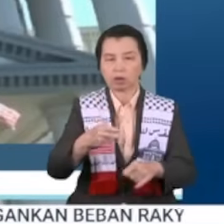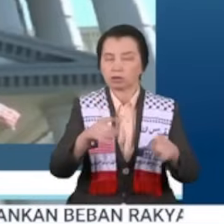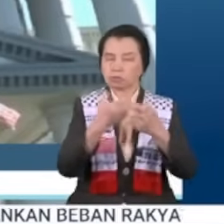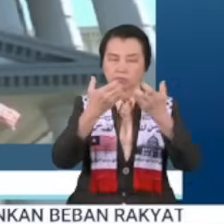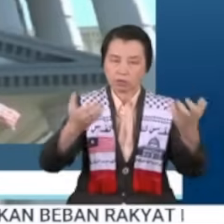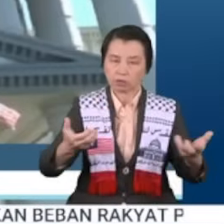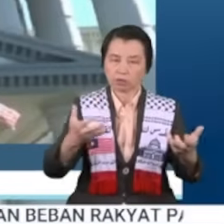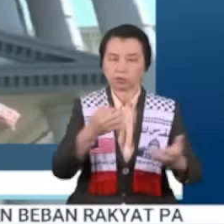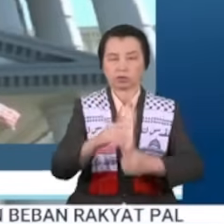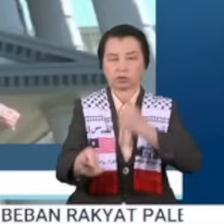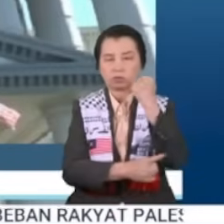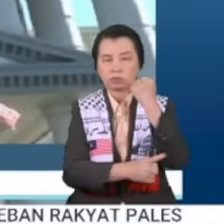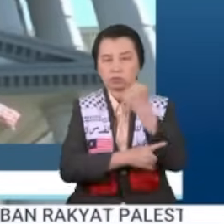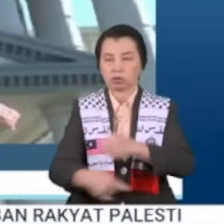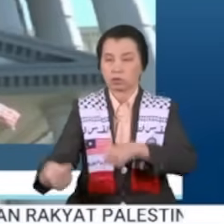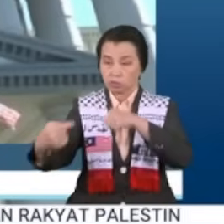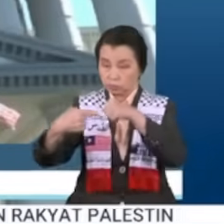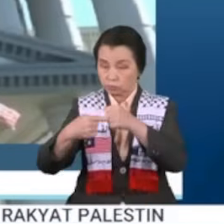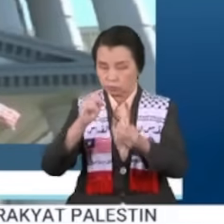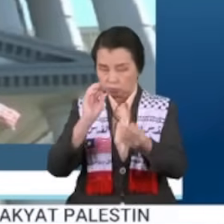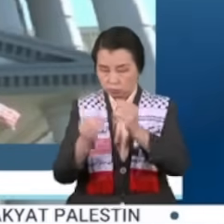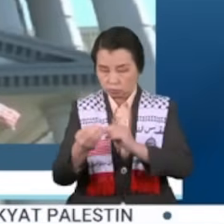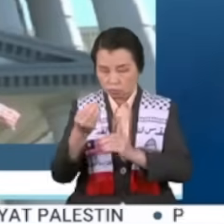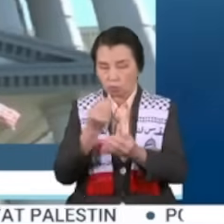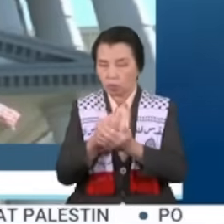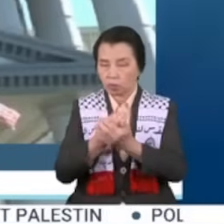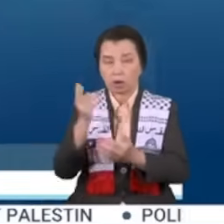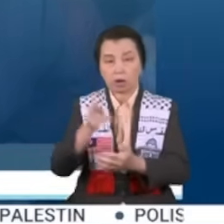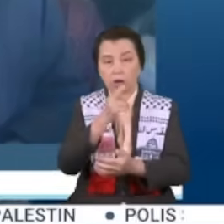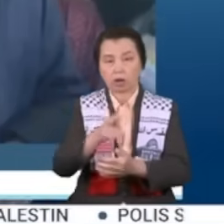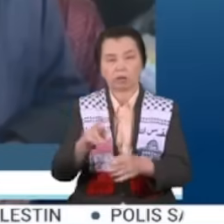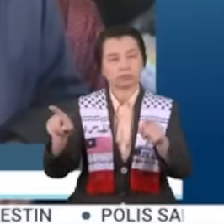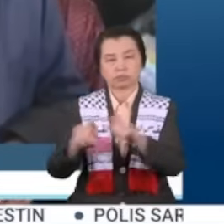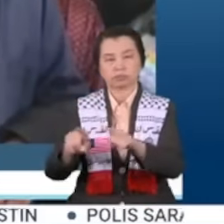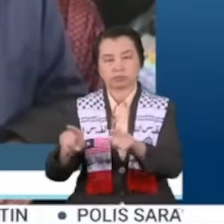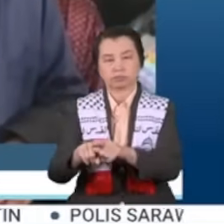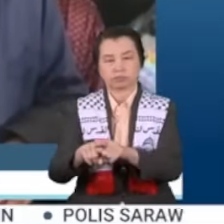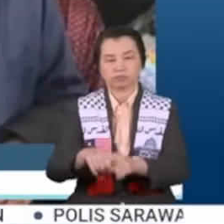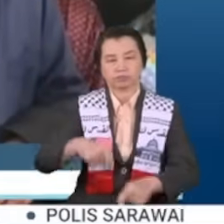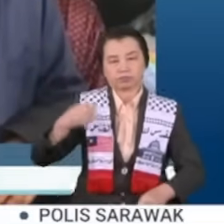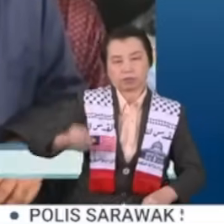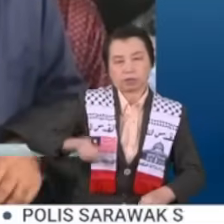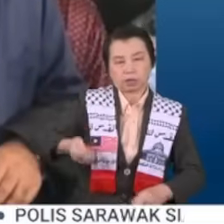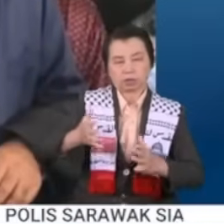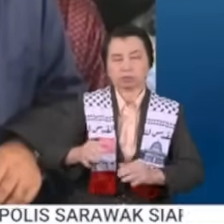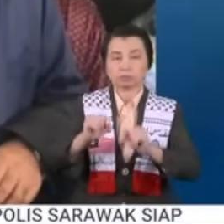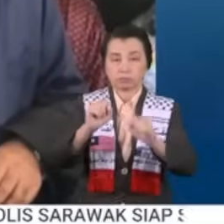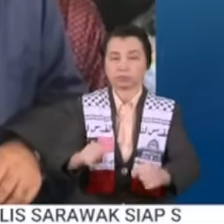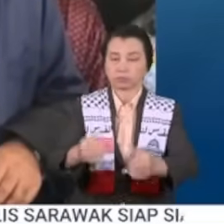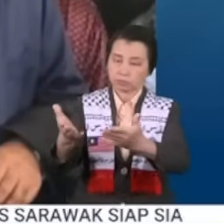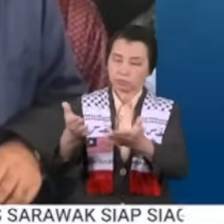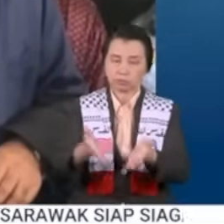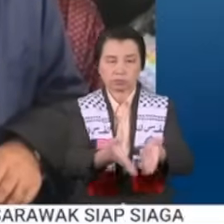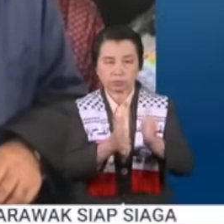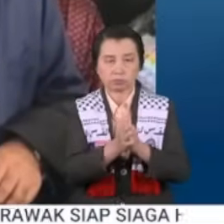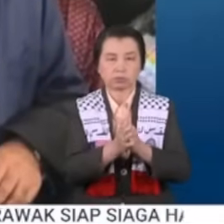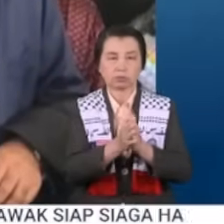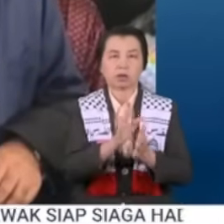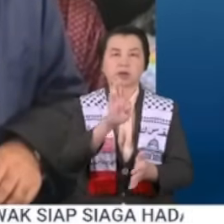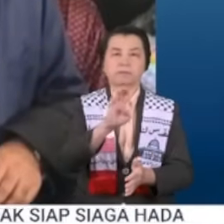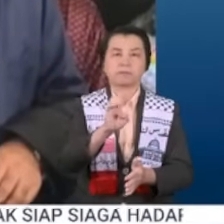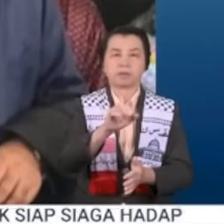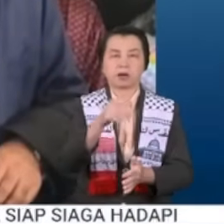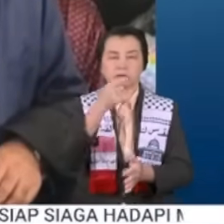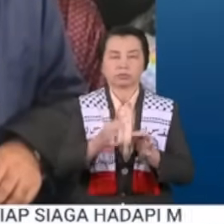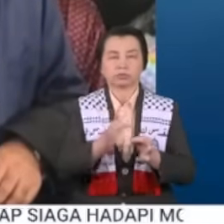berasingan manakala hukuman pertuduhan pengubahan Wang haram berjalan serentak Hakim bagaimanapun membenarkan permohonan pembelaan untuk